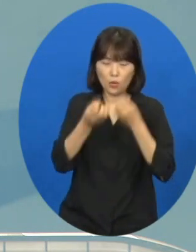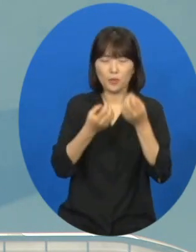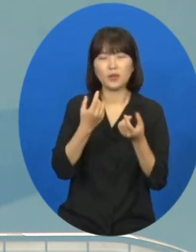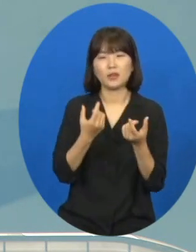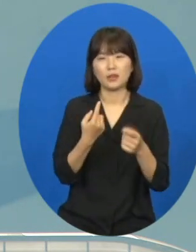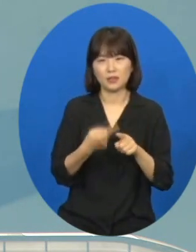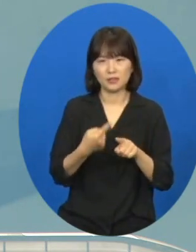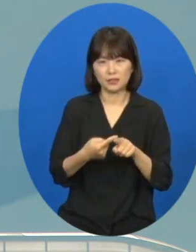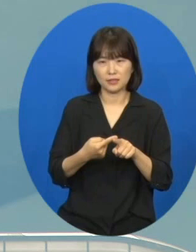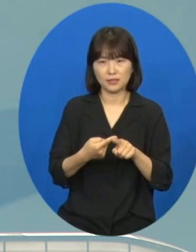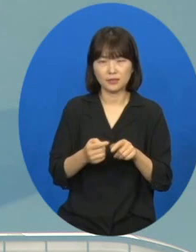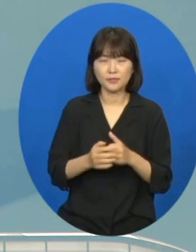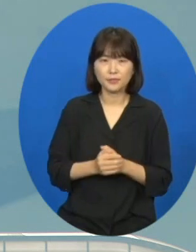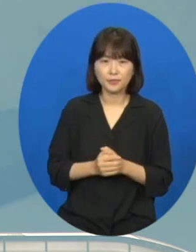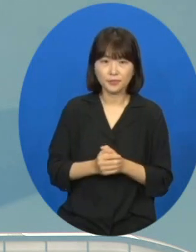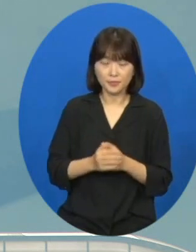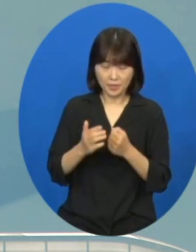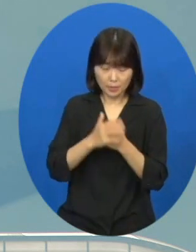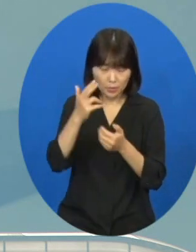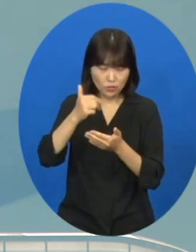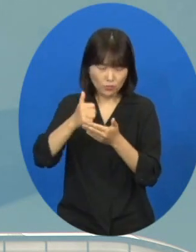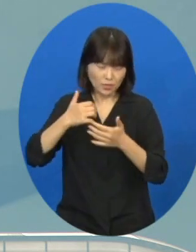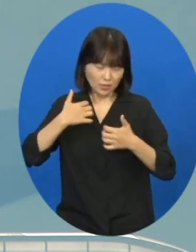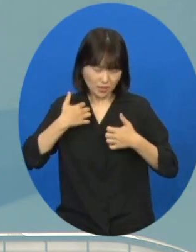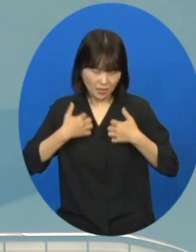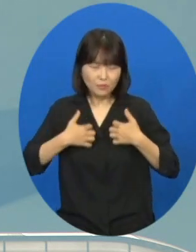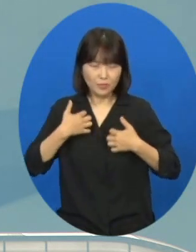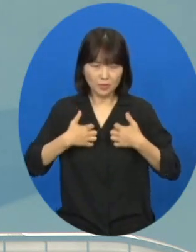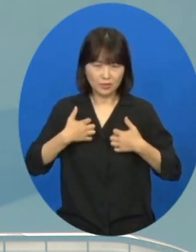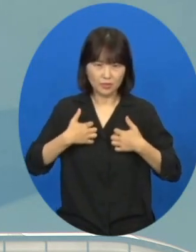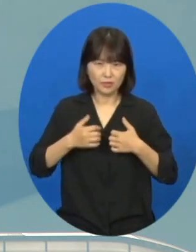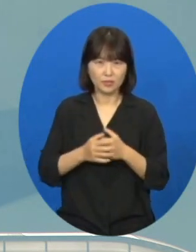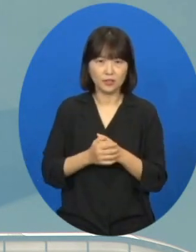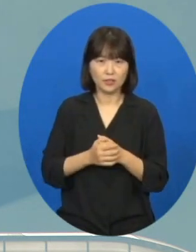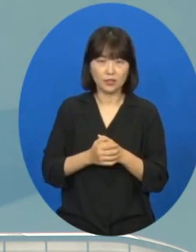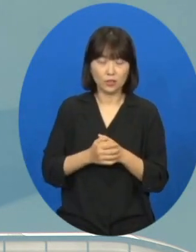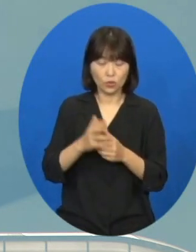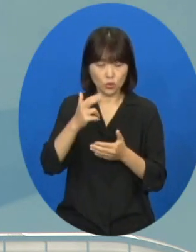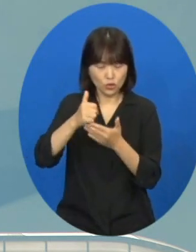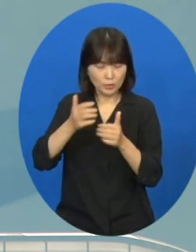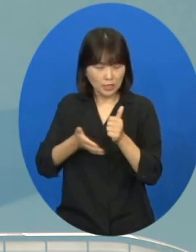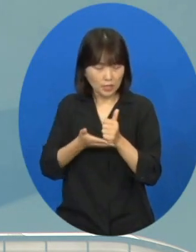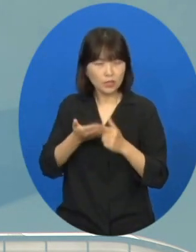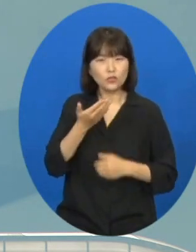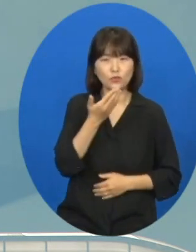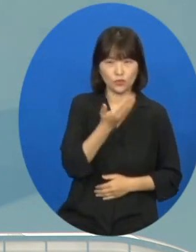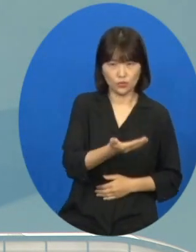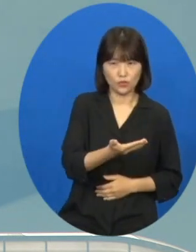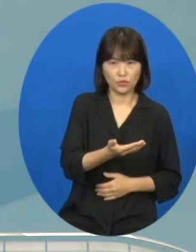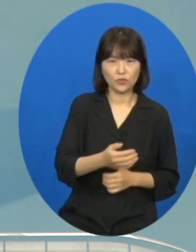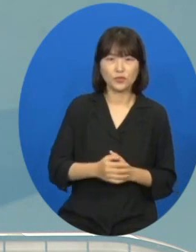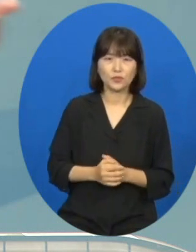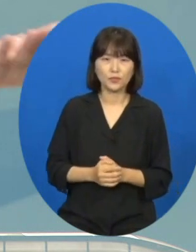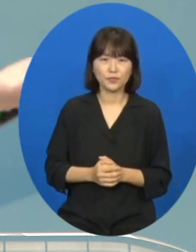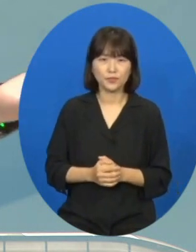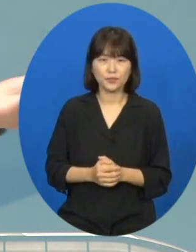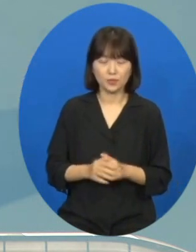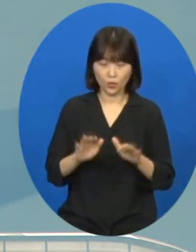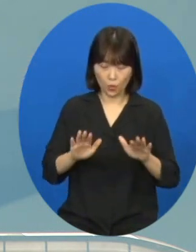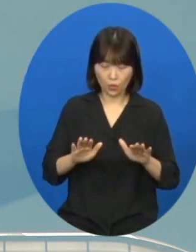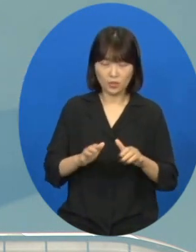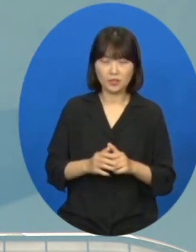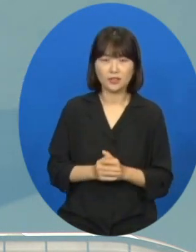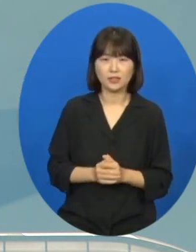주님이 그래서 그렇게 기뻐했던 거고, 그리고 그렇게 칭찬하셨던 거. 자, 오늘 이 시간